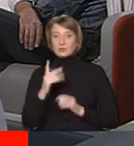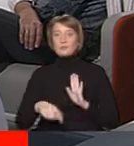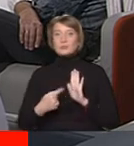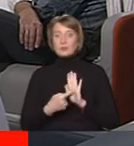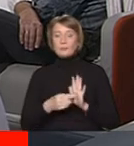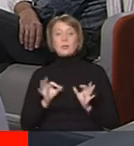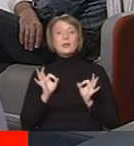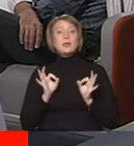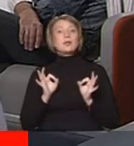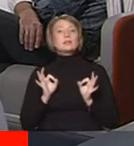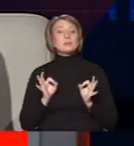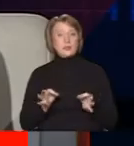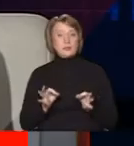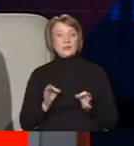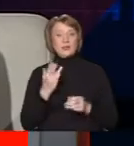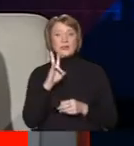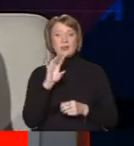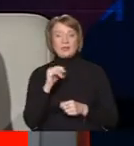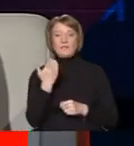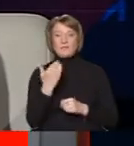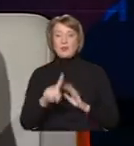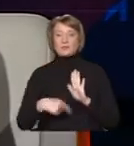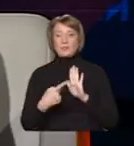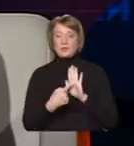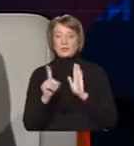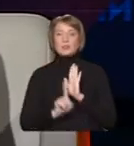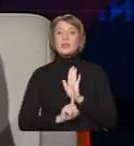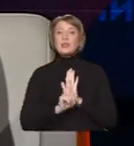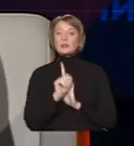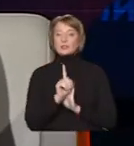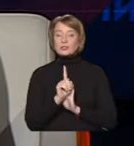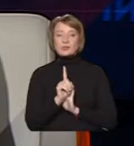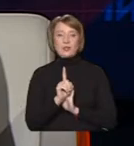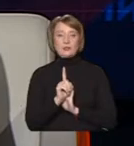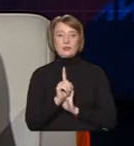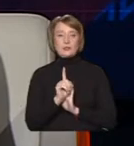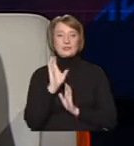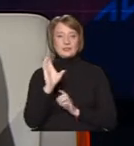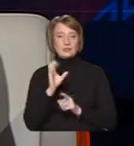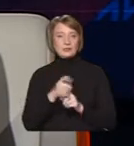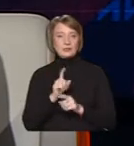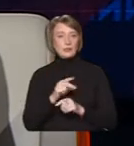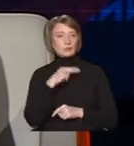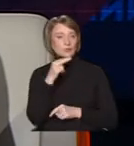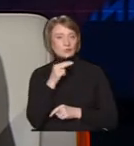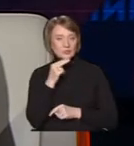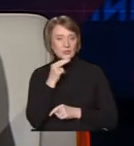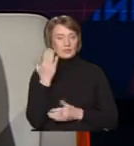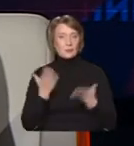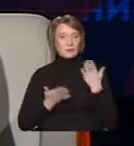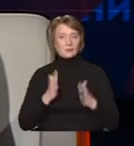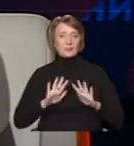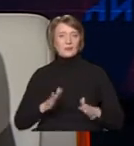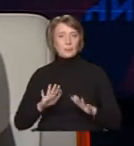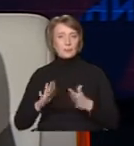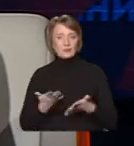насправді, певним чином на ваше питання я починав свої відповіді, коли відповідав на перше питання. Я все ж таки хотів звернути увагу на те, що в переважній більшості випадків,